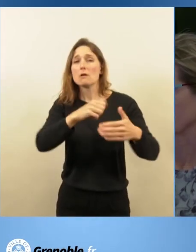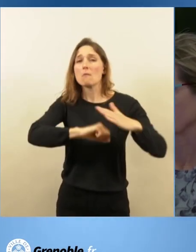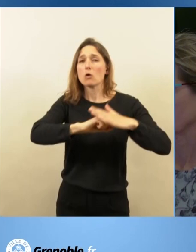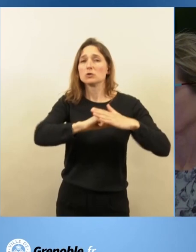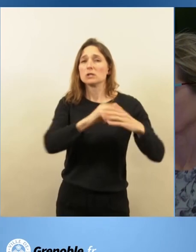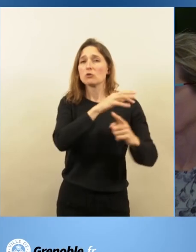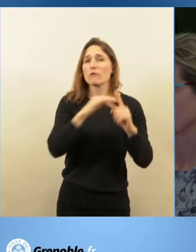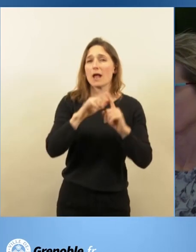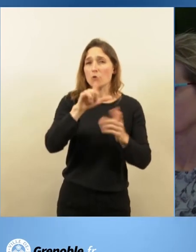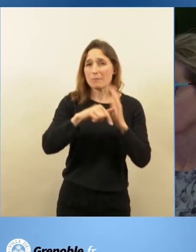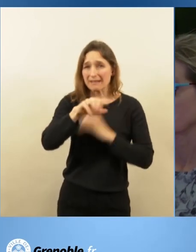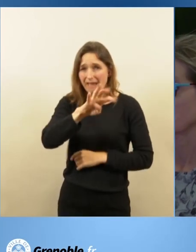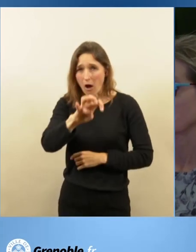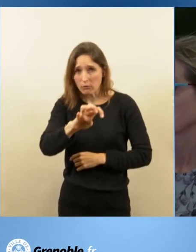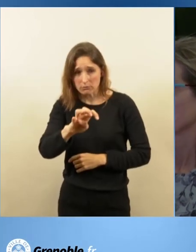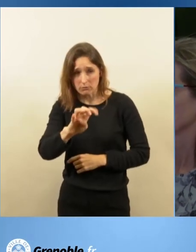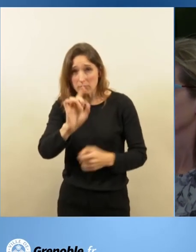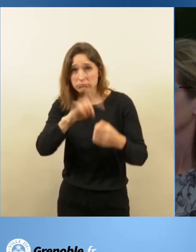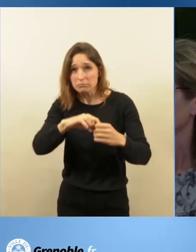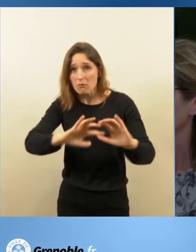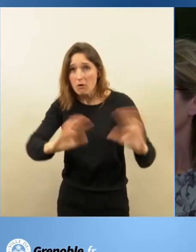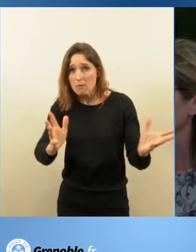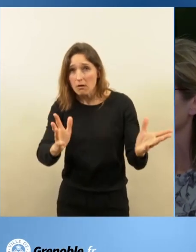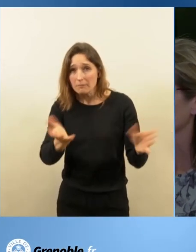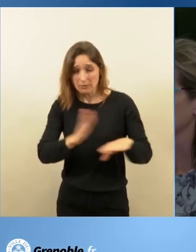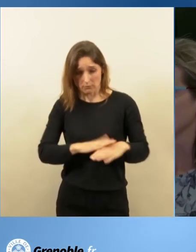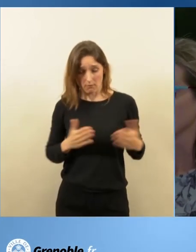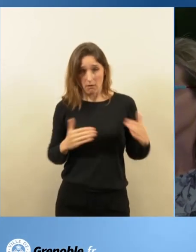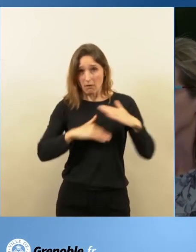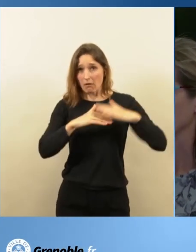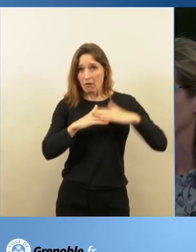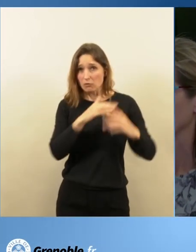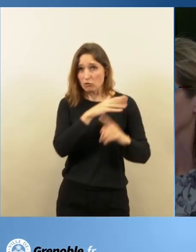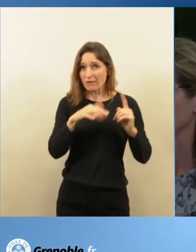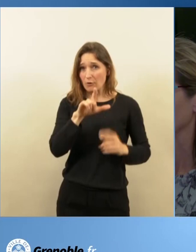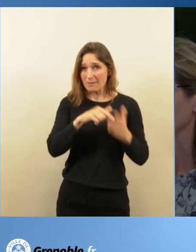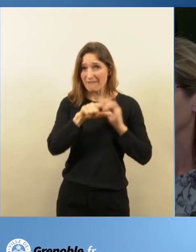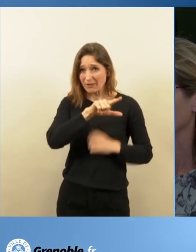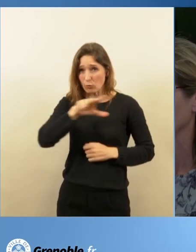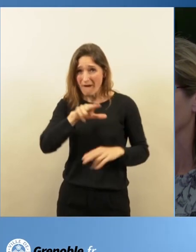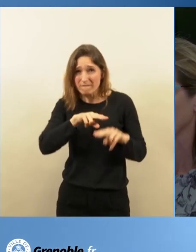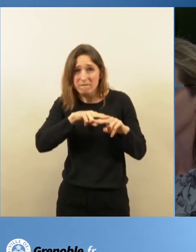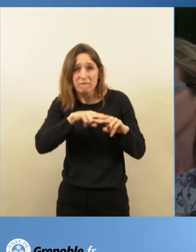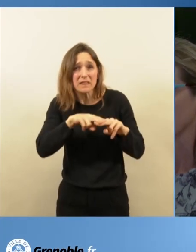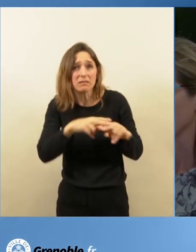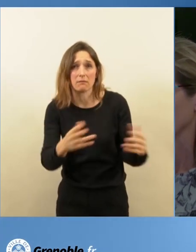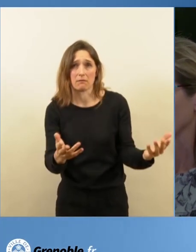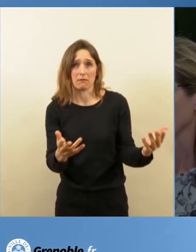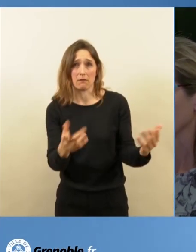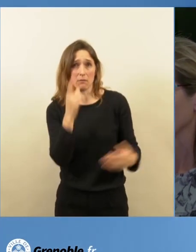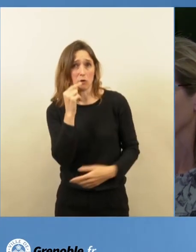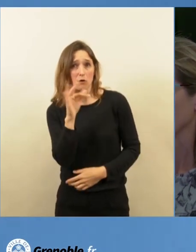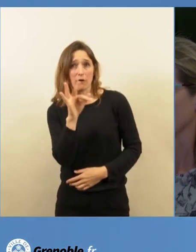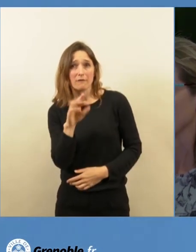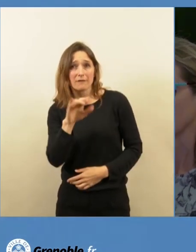alors que votre plancher social de 2023 est vide monsieur fristot comment voulez-vous que que